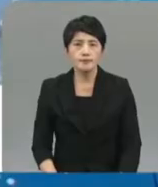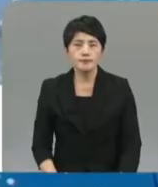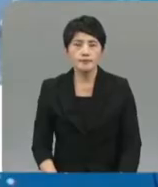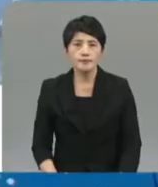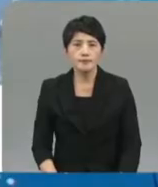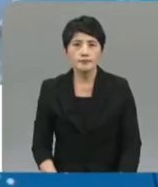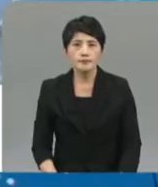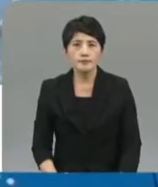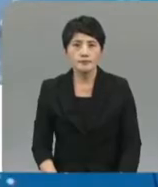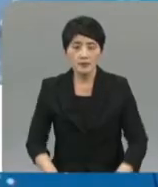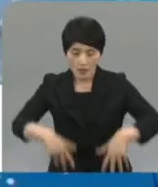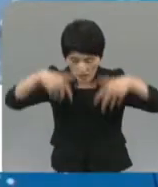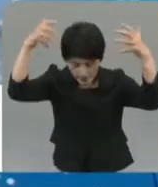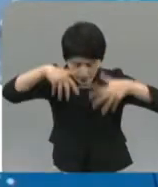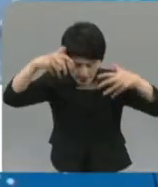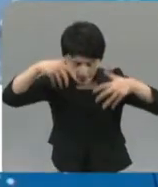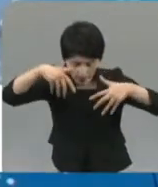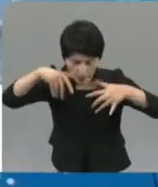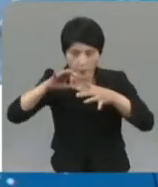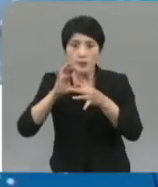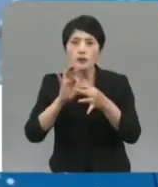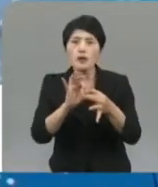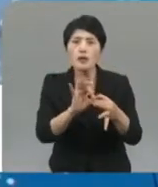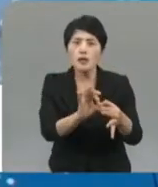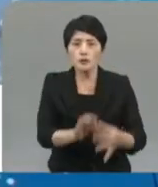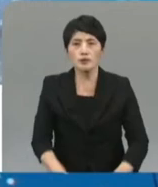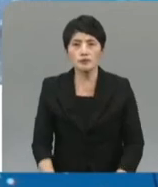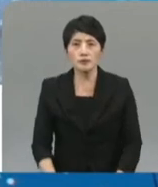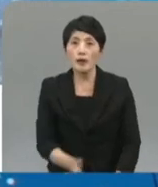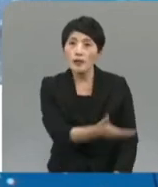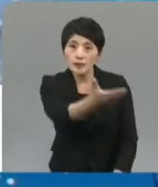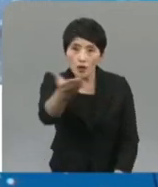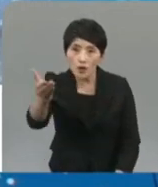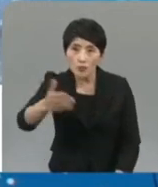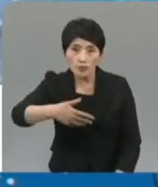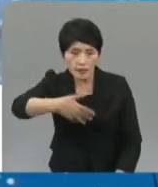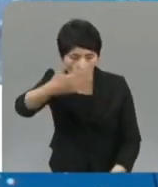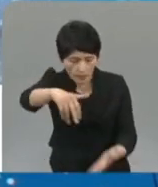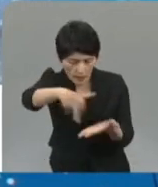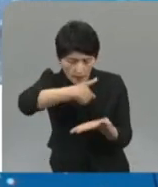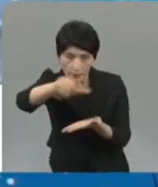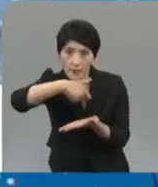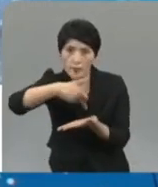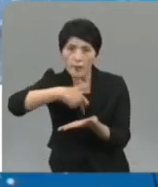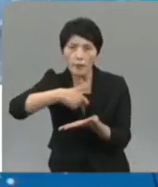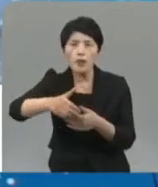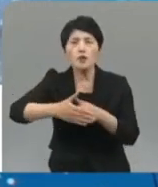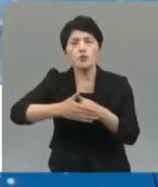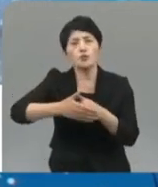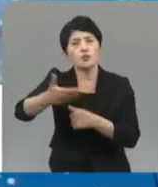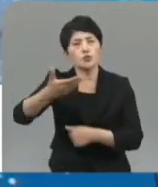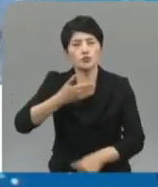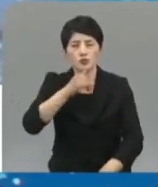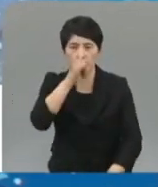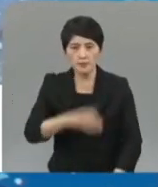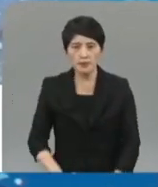네, 긴 시간 계속되는 집중호우에 KBS에는 시청자들의 제보가 실시간으로 들어오고 있습니다. 피해 예방과